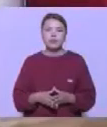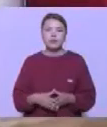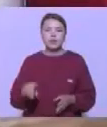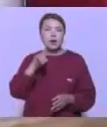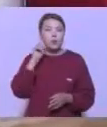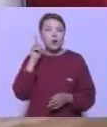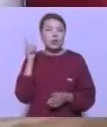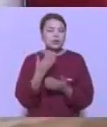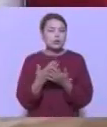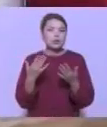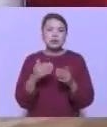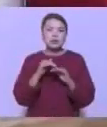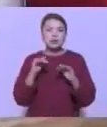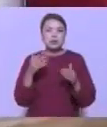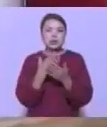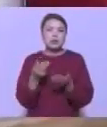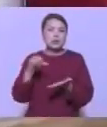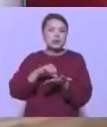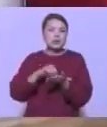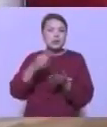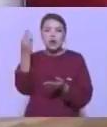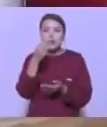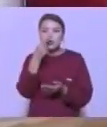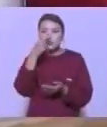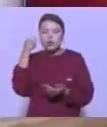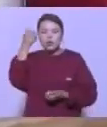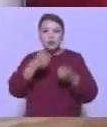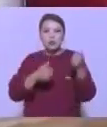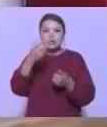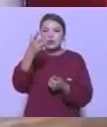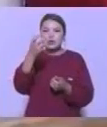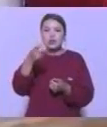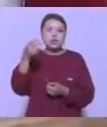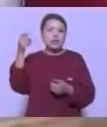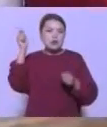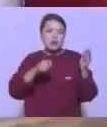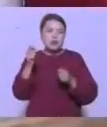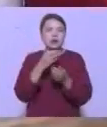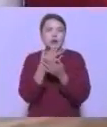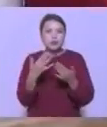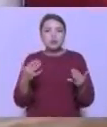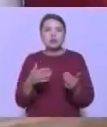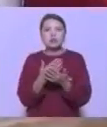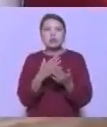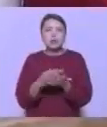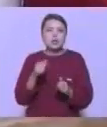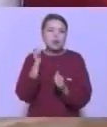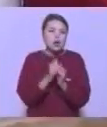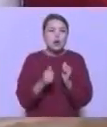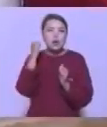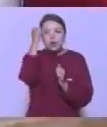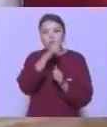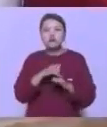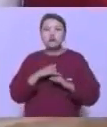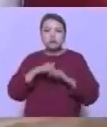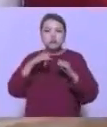Жасөспірім спортшыларымыз жақында өткен Кубок Ақтаудың өзінде 300-ге жуық спортшы қатысты. Ол деген сөзіміз жылдан жыл осы